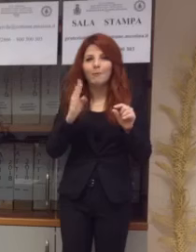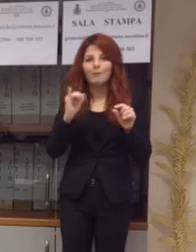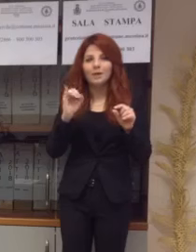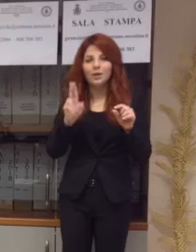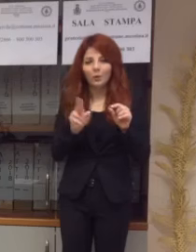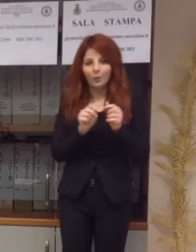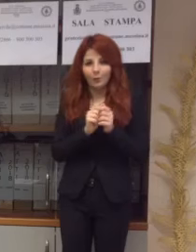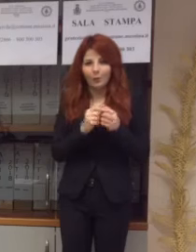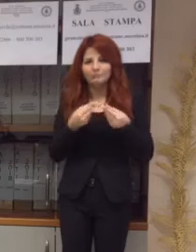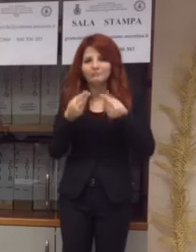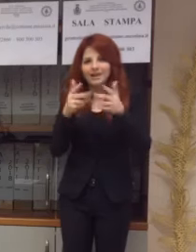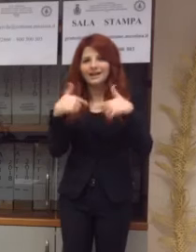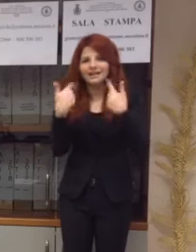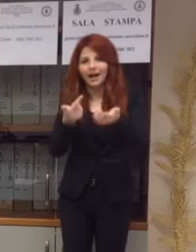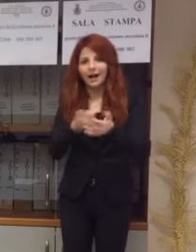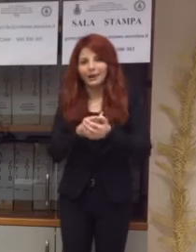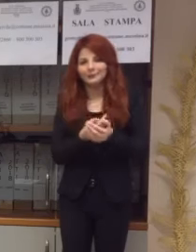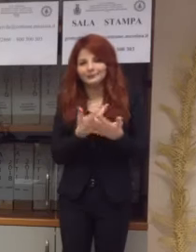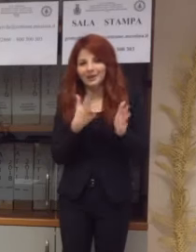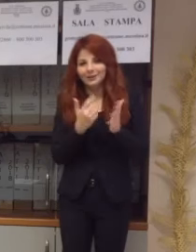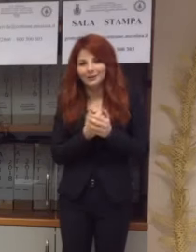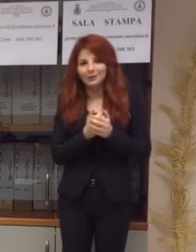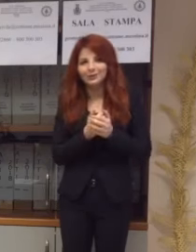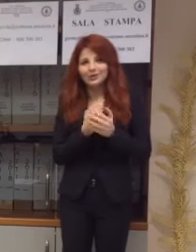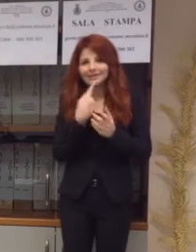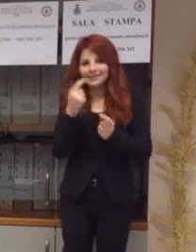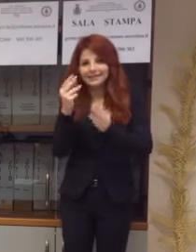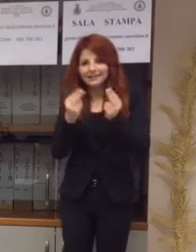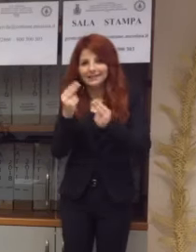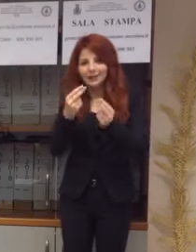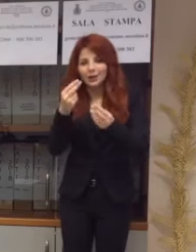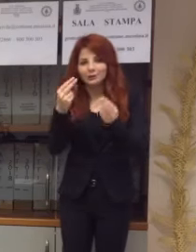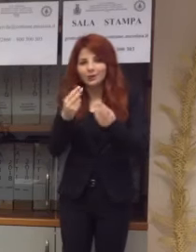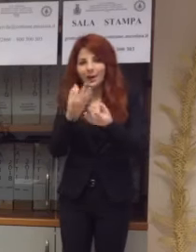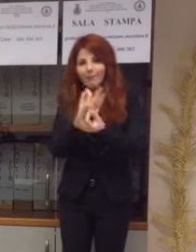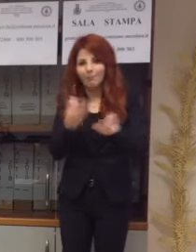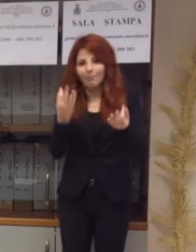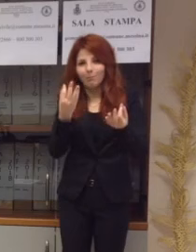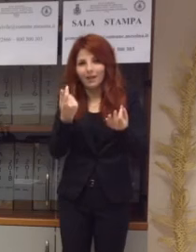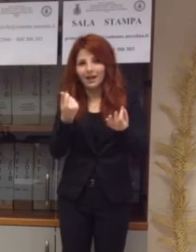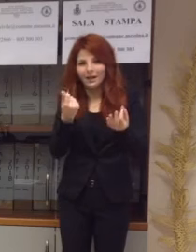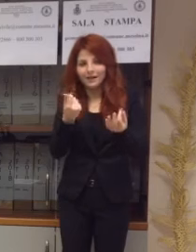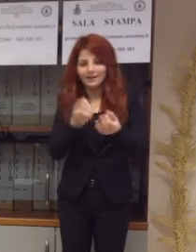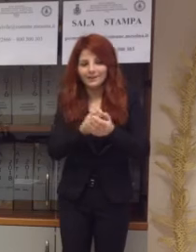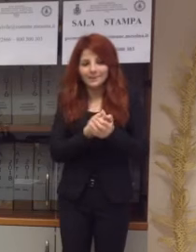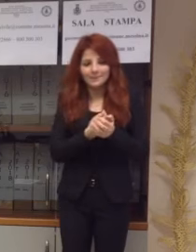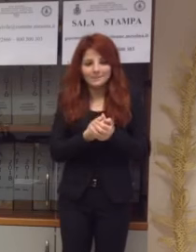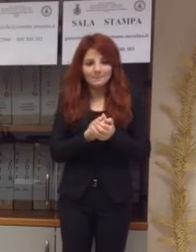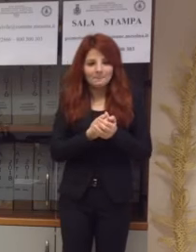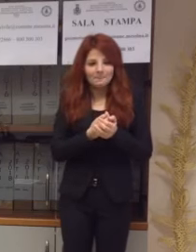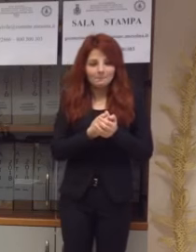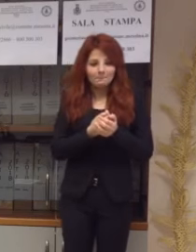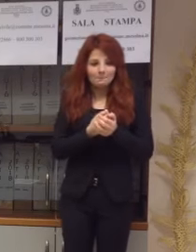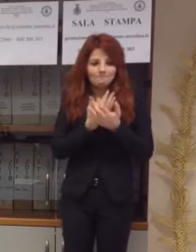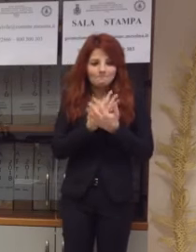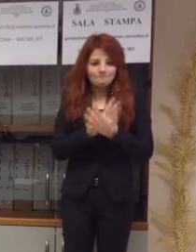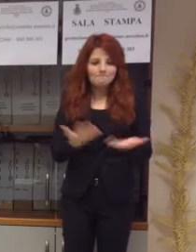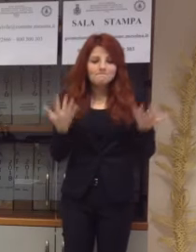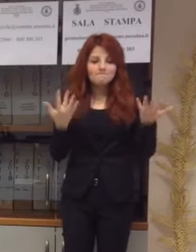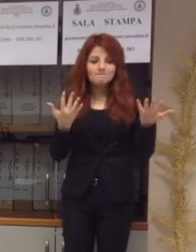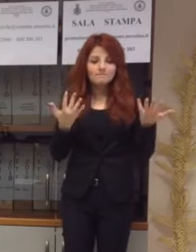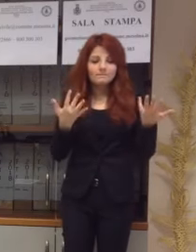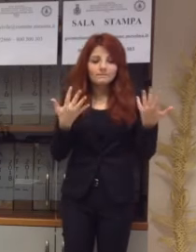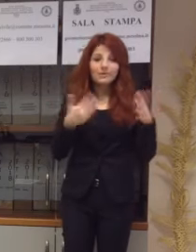allora qui hanno fatto veramente il ratto inutile, no? Cioè una cosa inutile, perché i 60